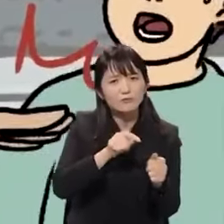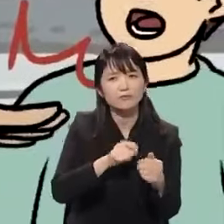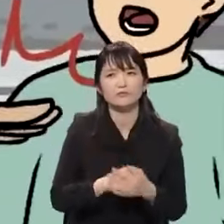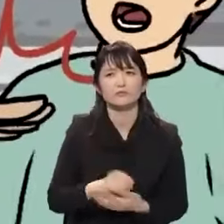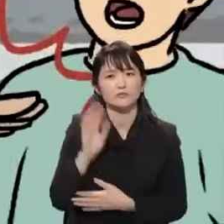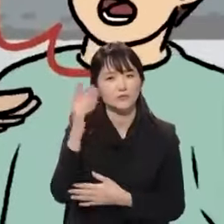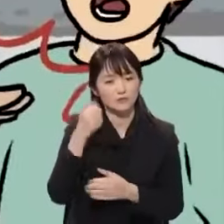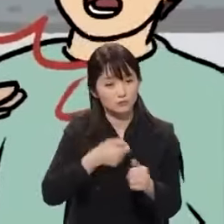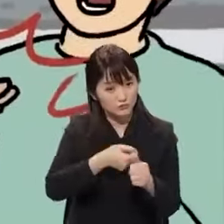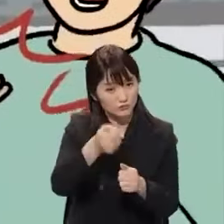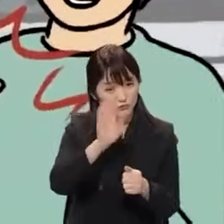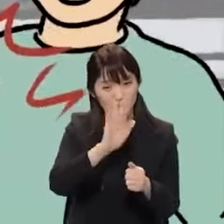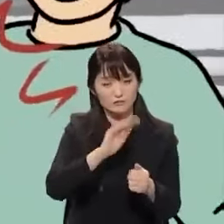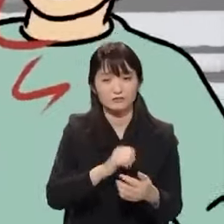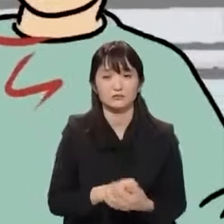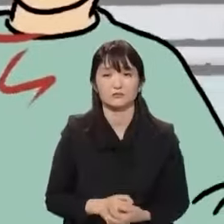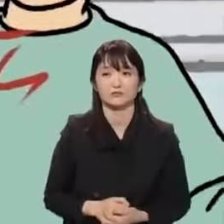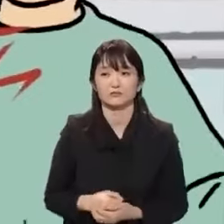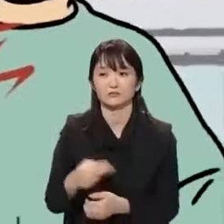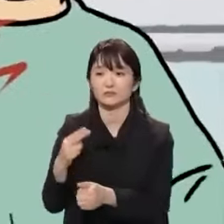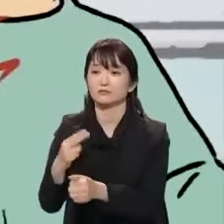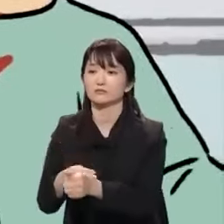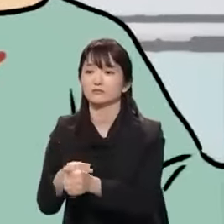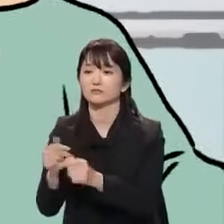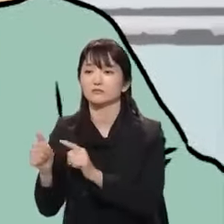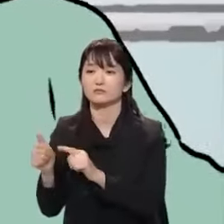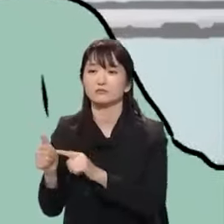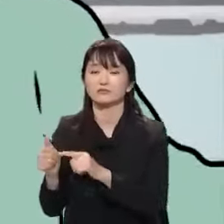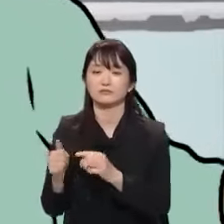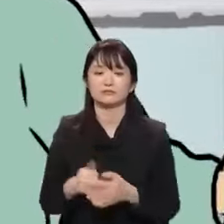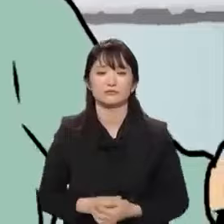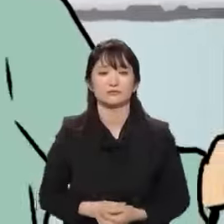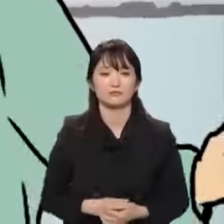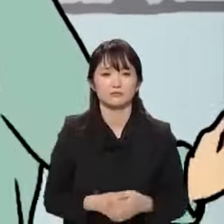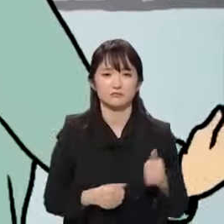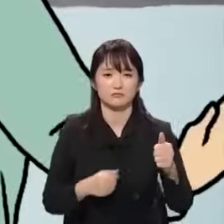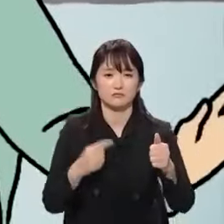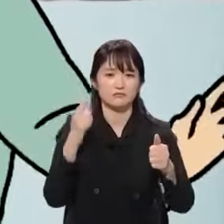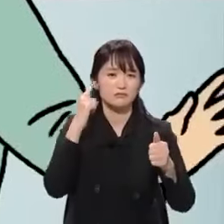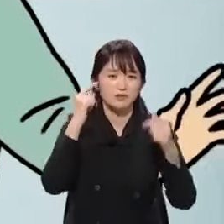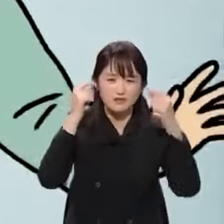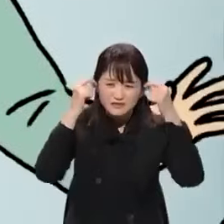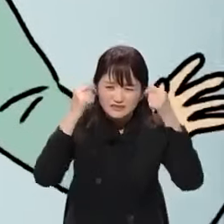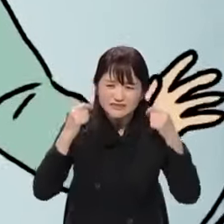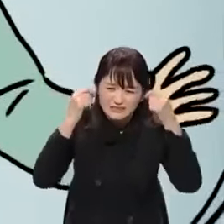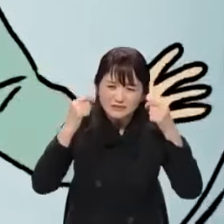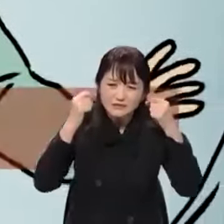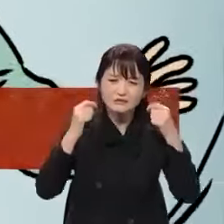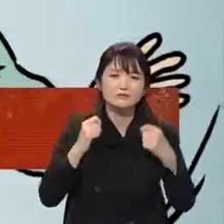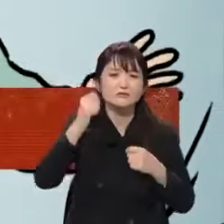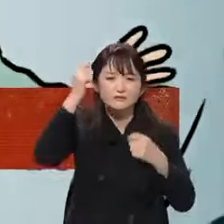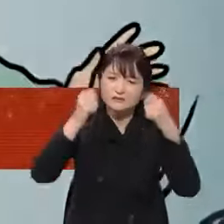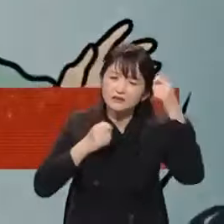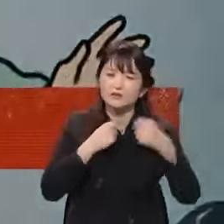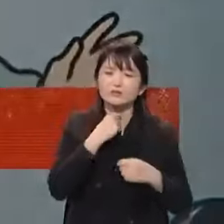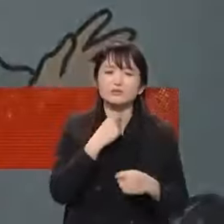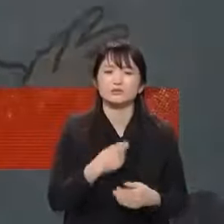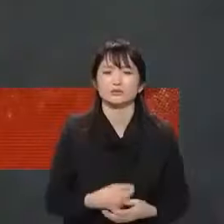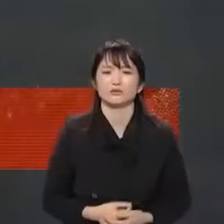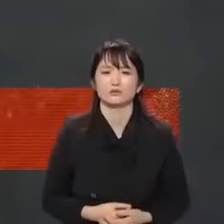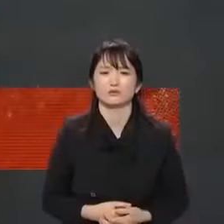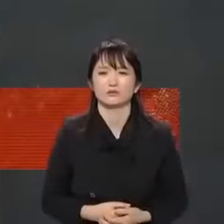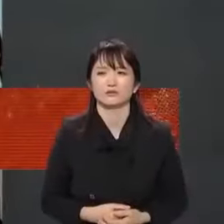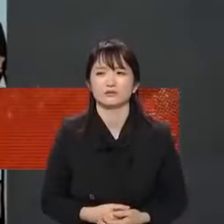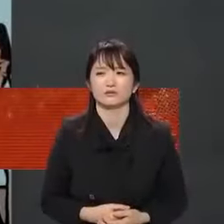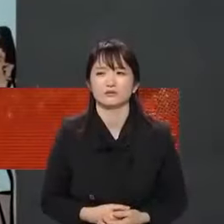누가 삭발을 합니까? 그랬더니 선생님이 자꾸만 양쪽 머리 부분을 잡아당겨서 나 머리를 빡빡 깎아버리고 싶다고 그렇게 얘기를 했다고